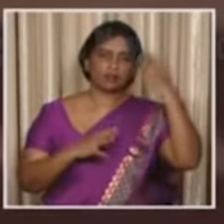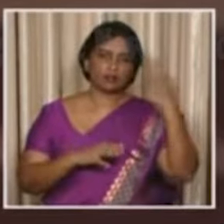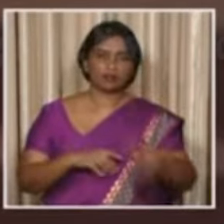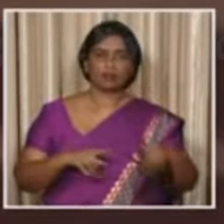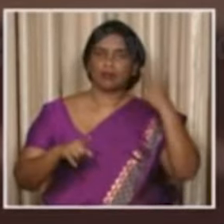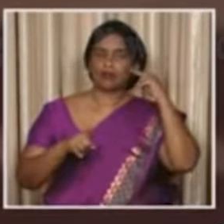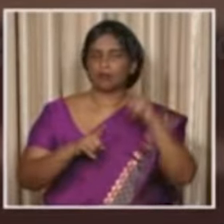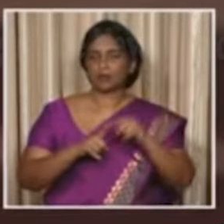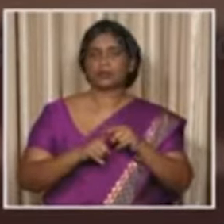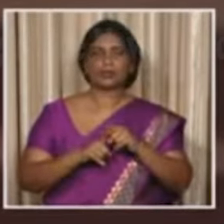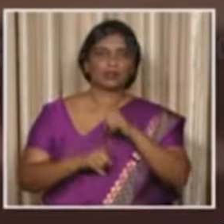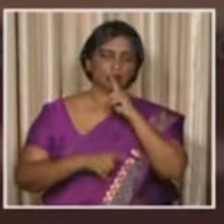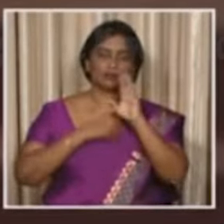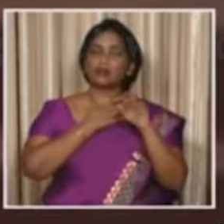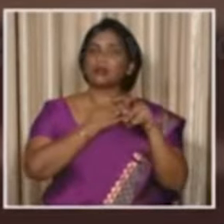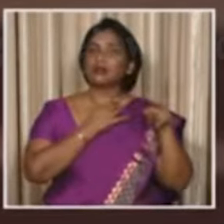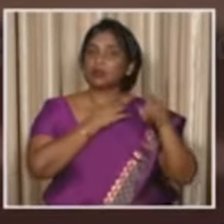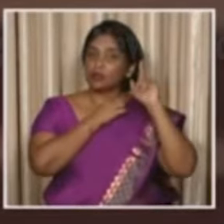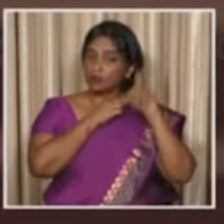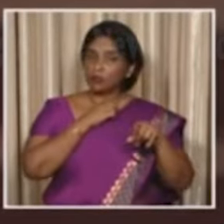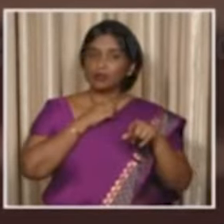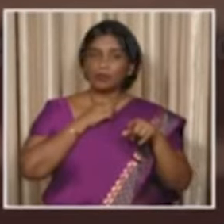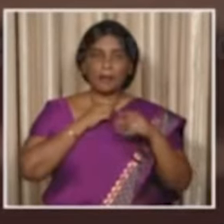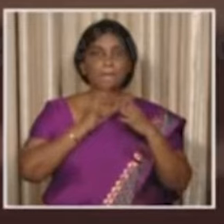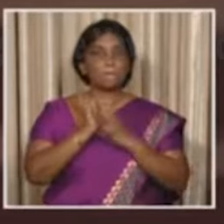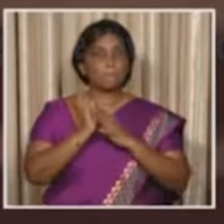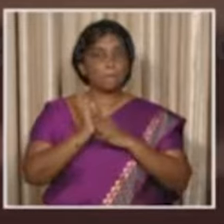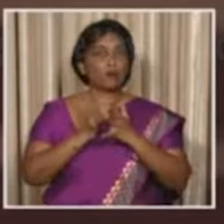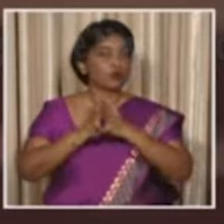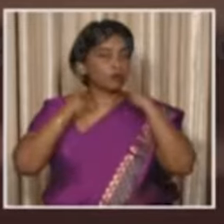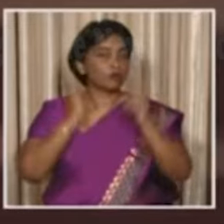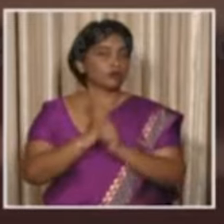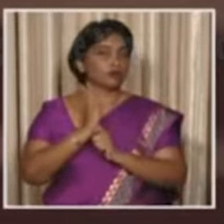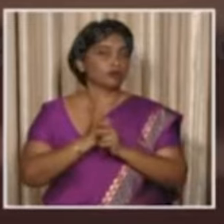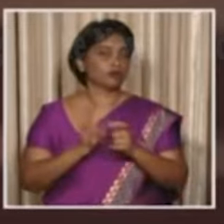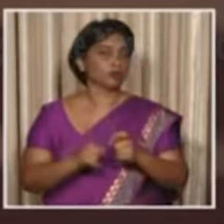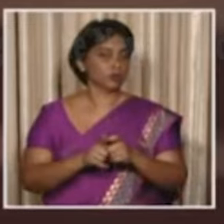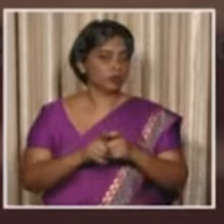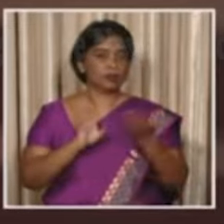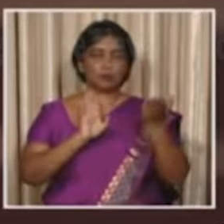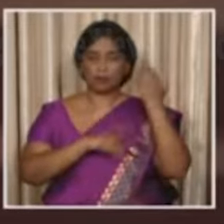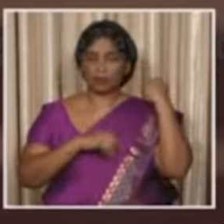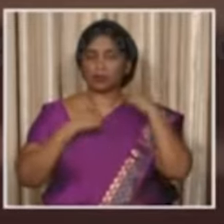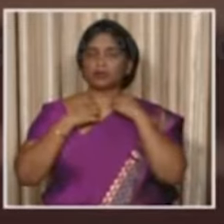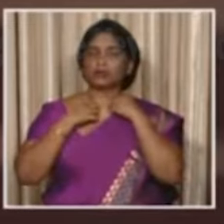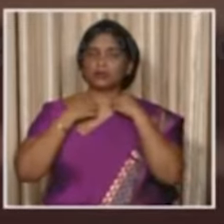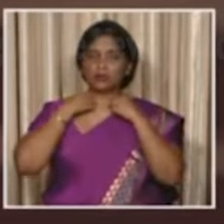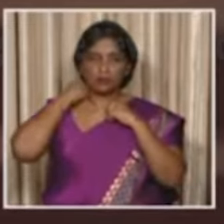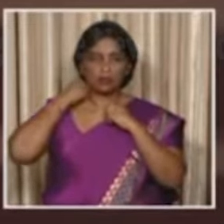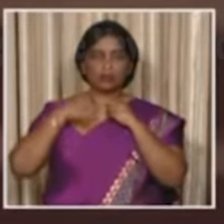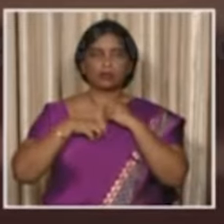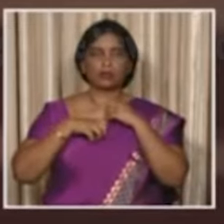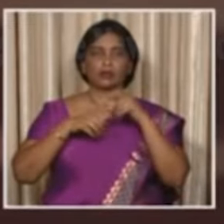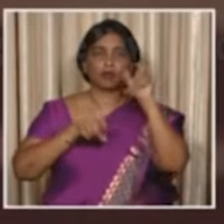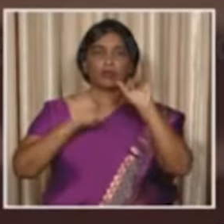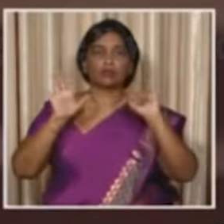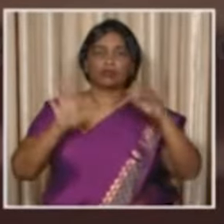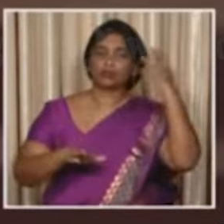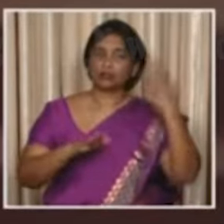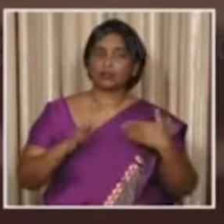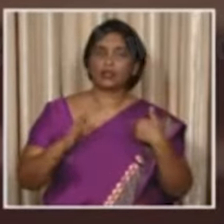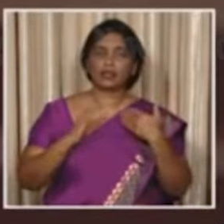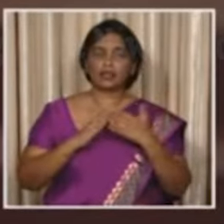ඇතුලේ කතා කරනවා. හැබැයි මේ වගේ මිනුවන්කොට තමයි වැඩිම පාතාලික ක්‍රියාත්මක වුණේ. පෞගේ කාලේ වෙඩි තියාගත්ත 6 දෙනෙක් මැරුණා. අපේ